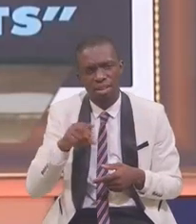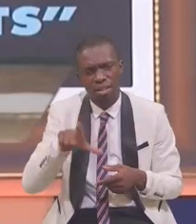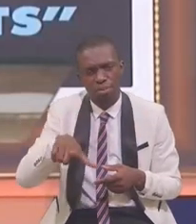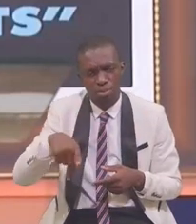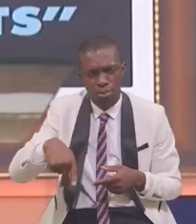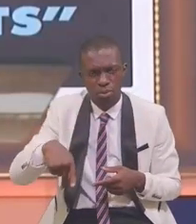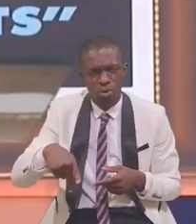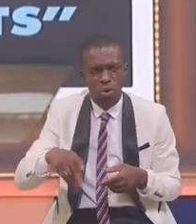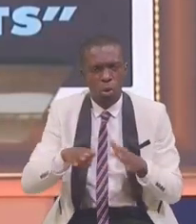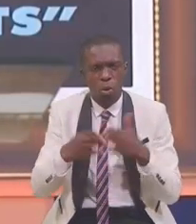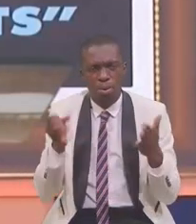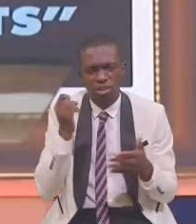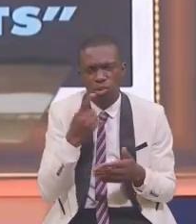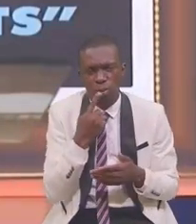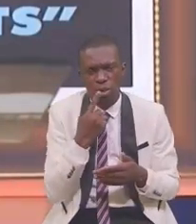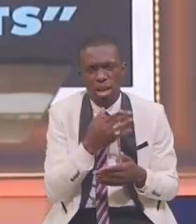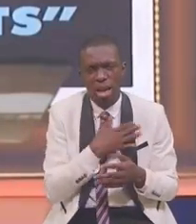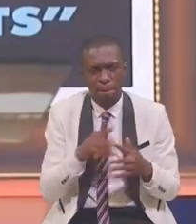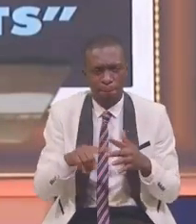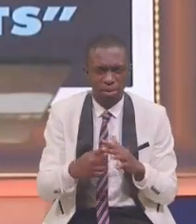ce passage,